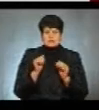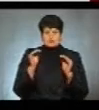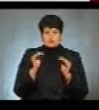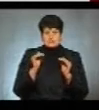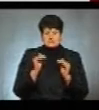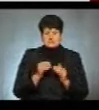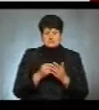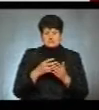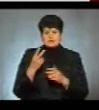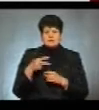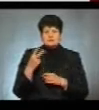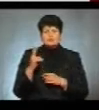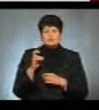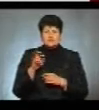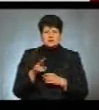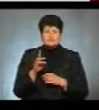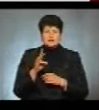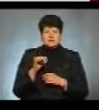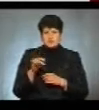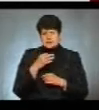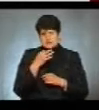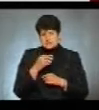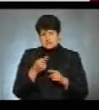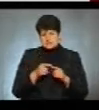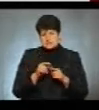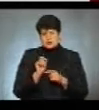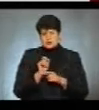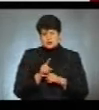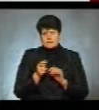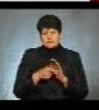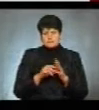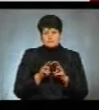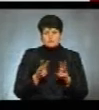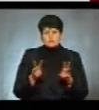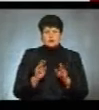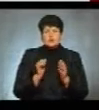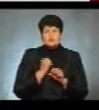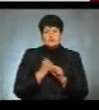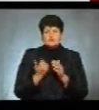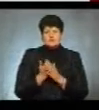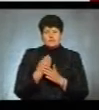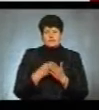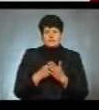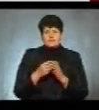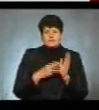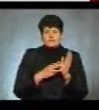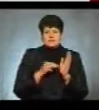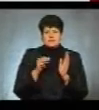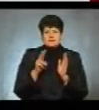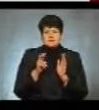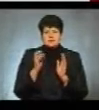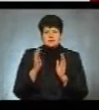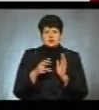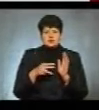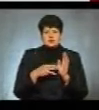знизилися. 22 квітня в «Нафтогазі» повідомили, за дорученням Кабміну встановлюють нову вартість – 8247 гривень за